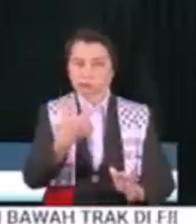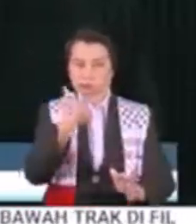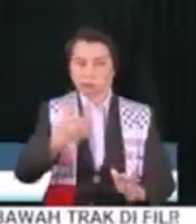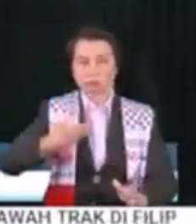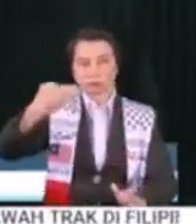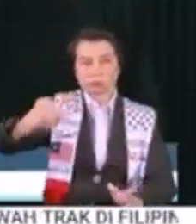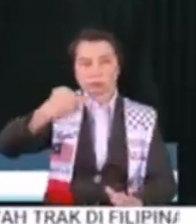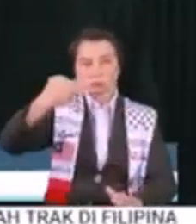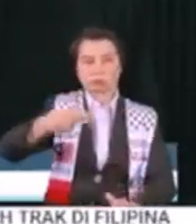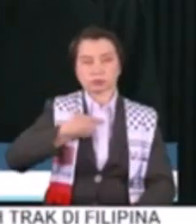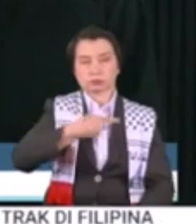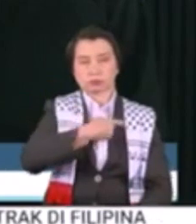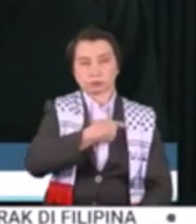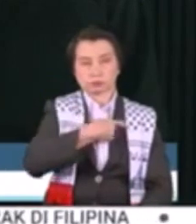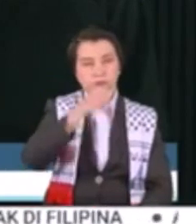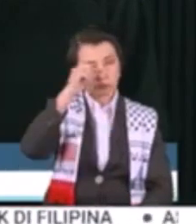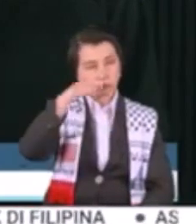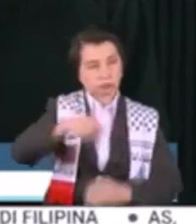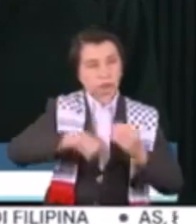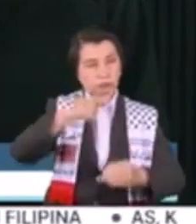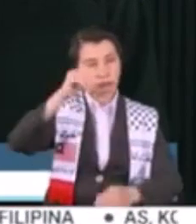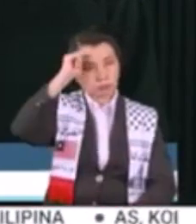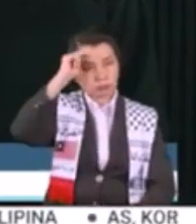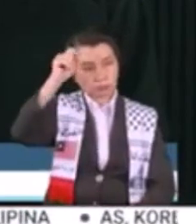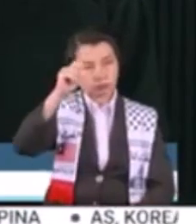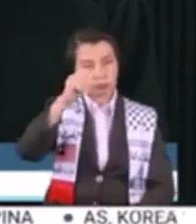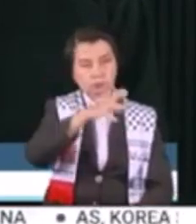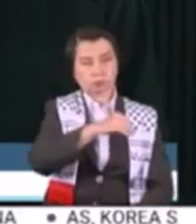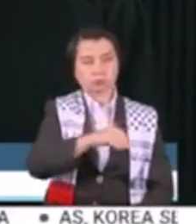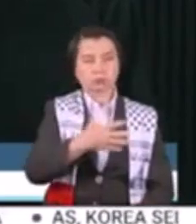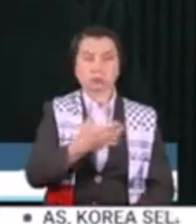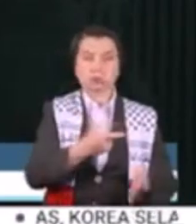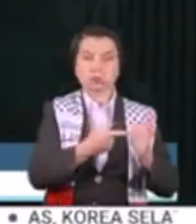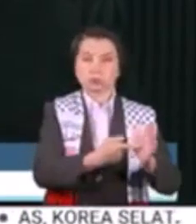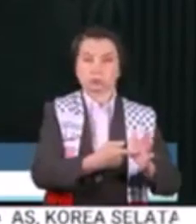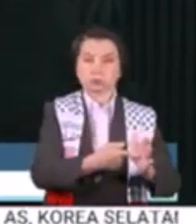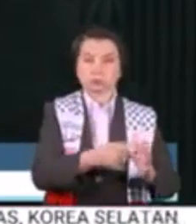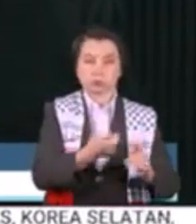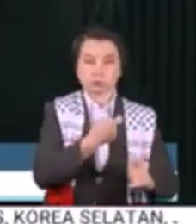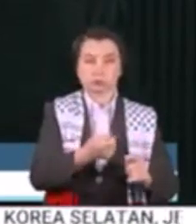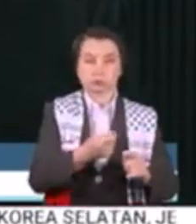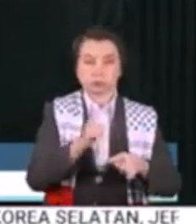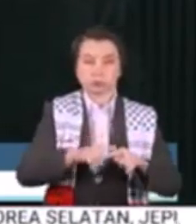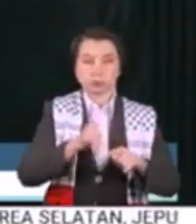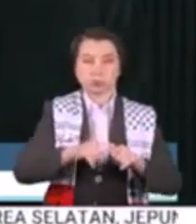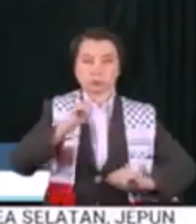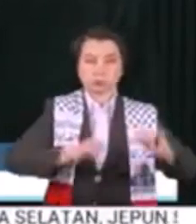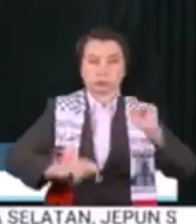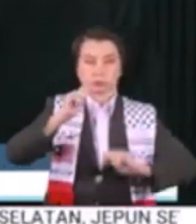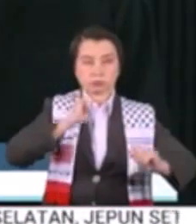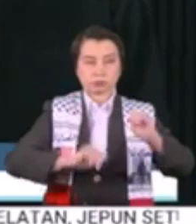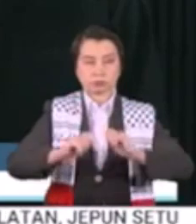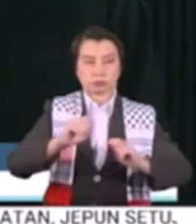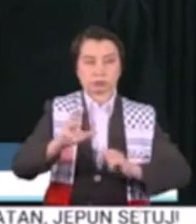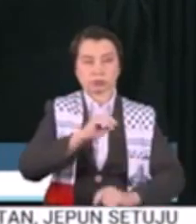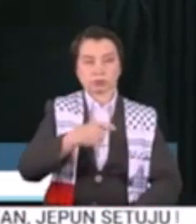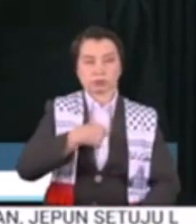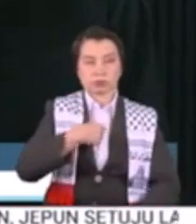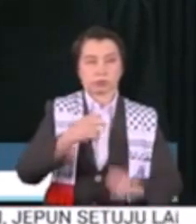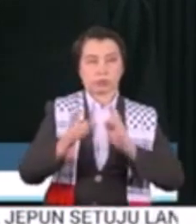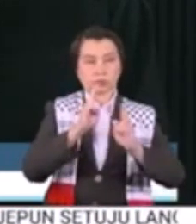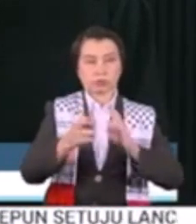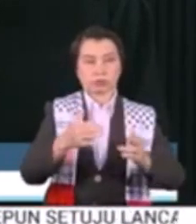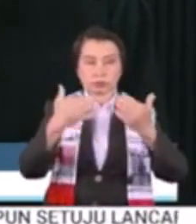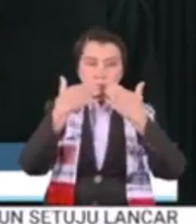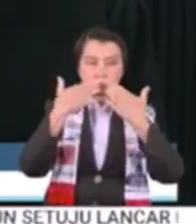sejarah Terengganu dipentaskan oleh pementasan teater. Dan saya ucap terima